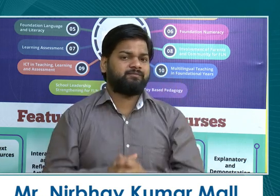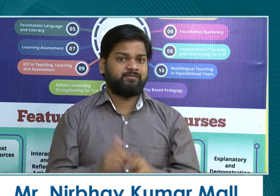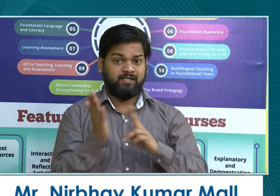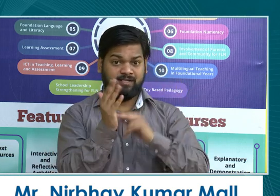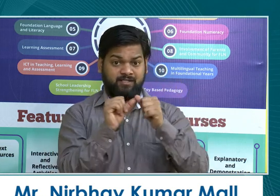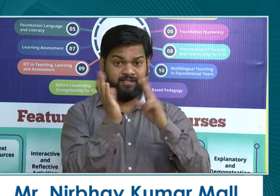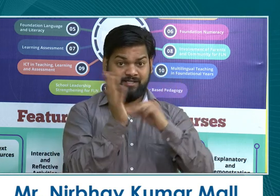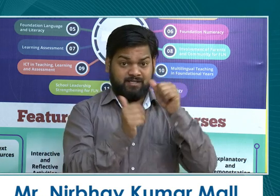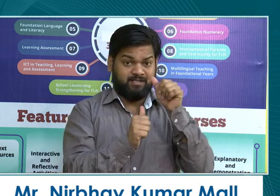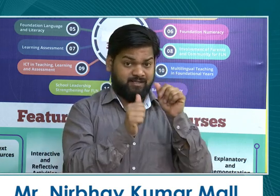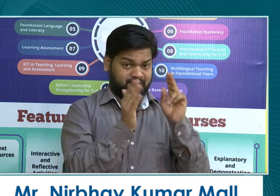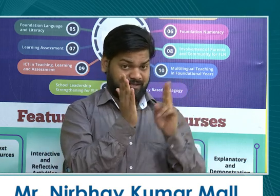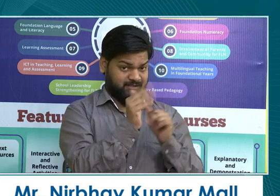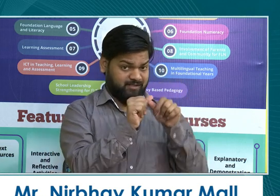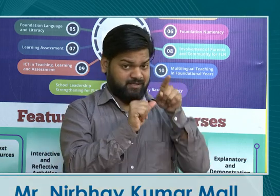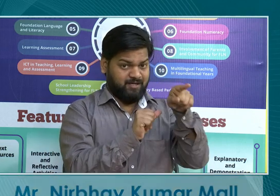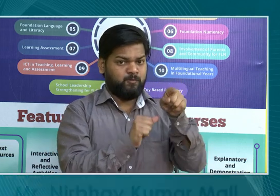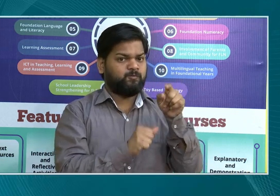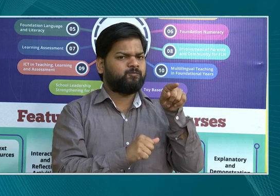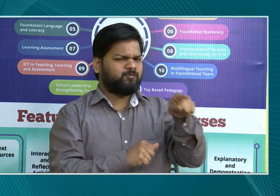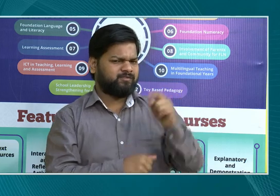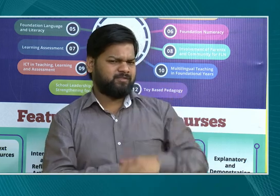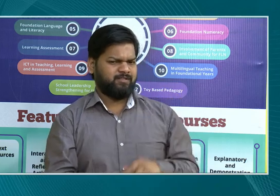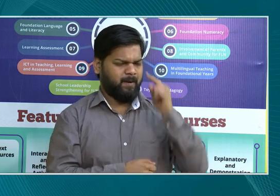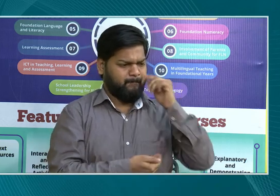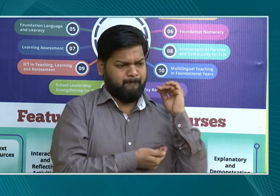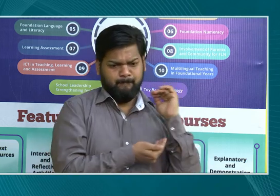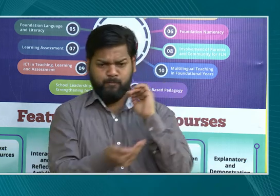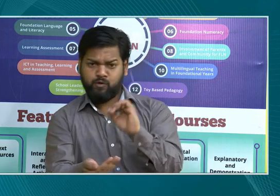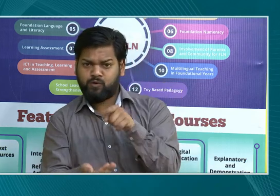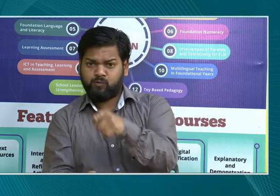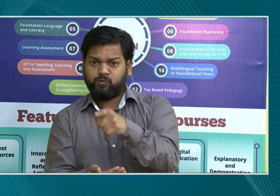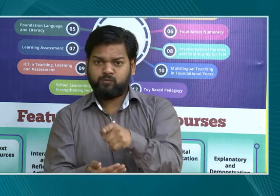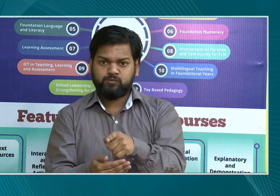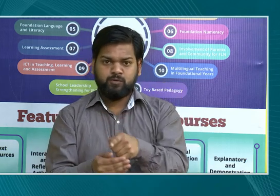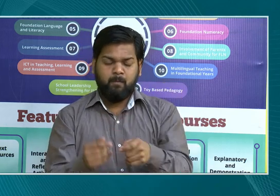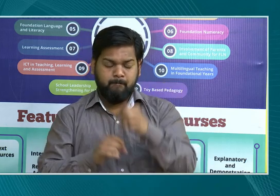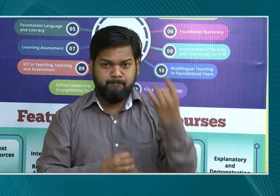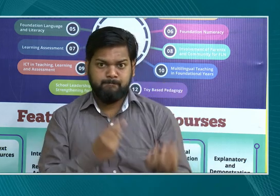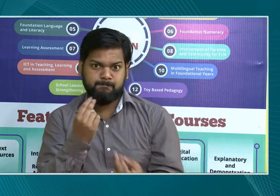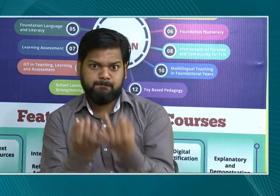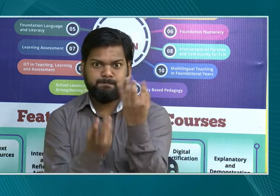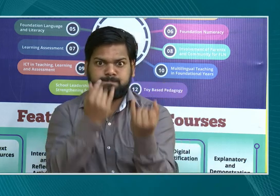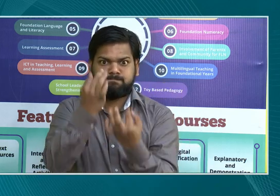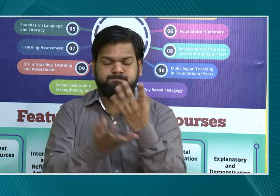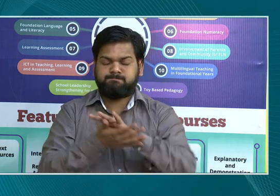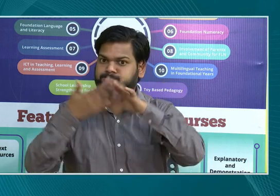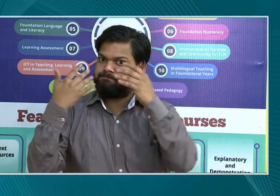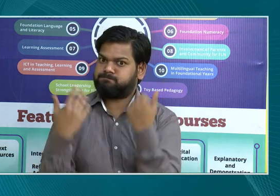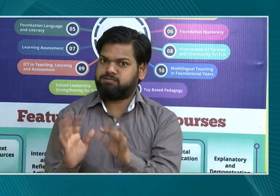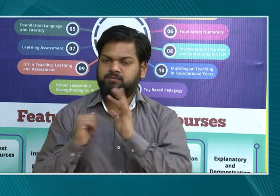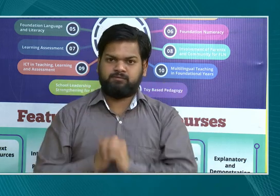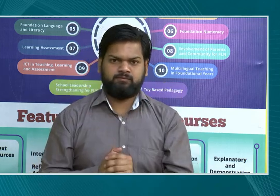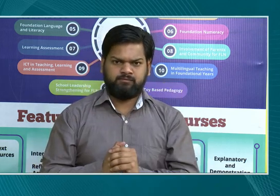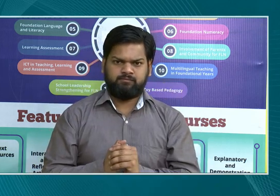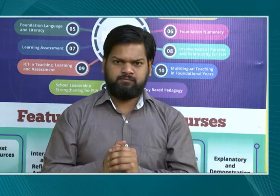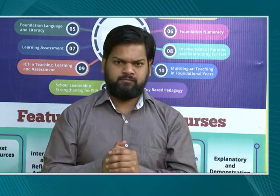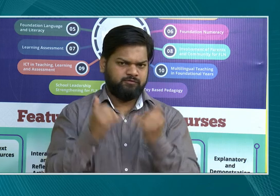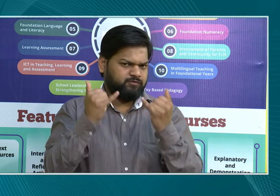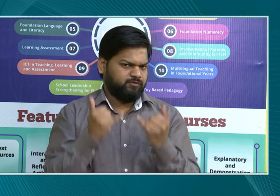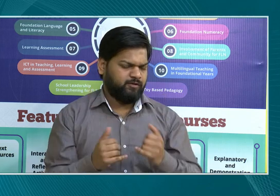को भस्म कर दिया गया ये हमारा जो है आज का पाठ है जिसको हम पढ़ने जा रहे हैं ये क्या है इसके बड़े में जानेंगे